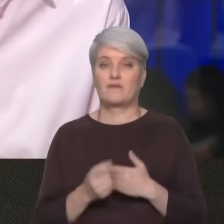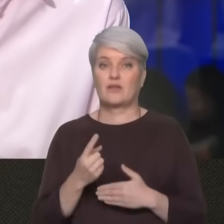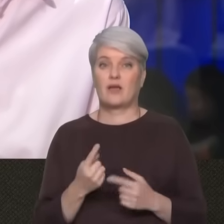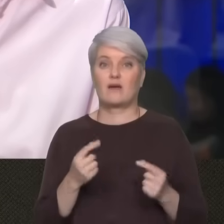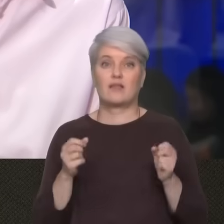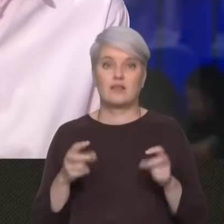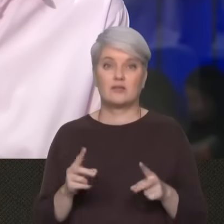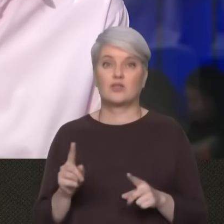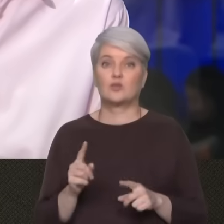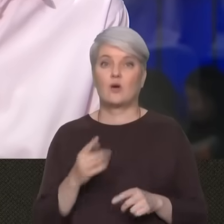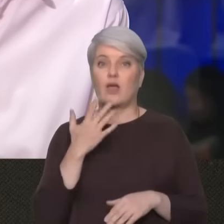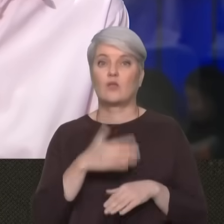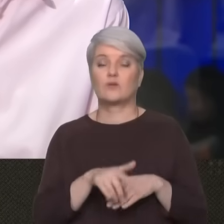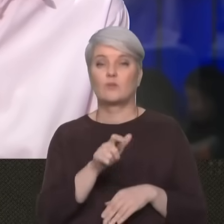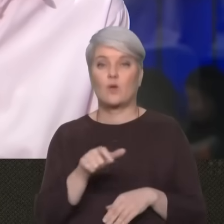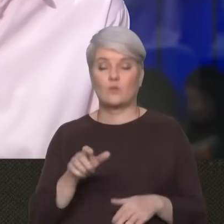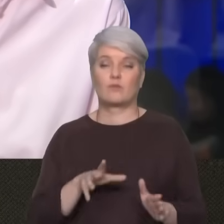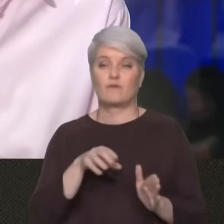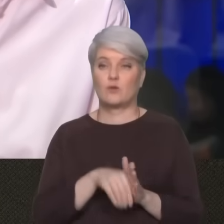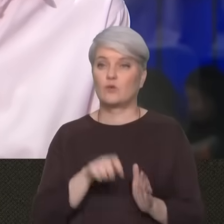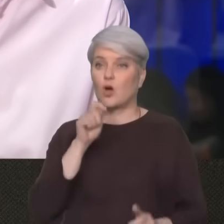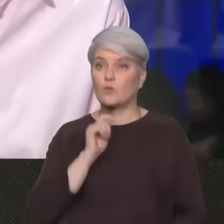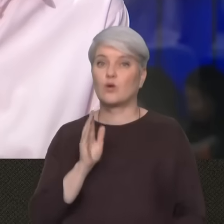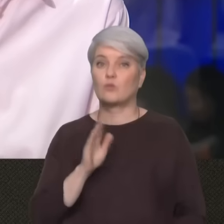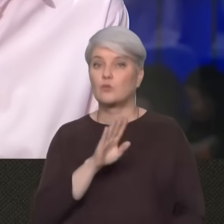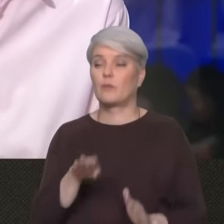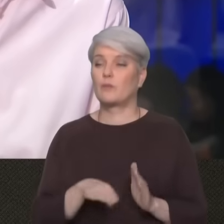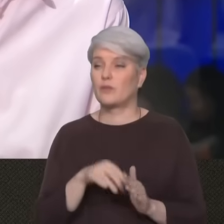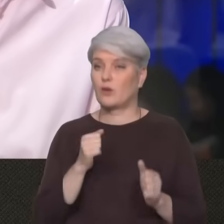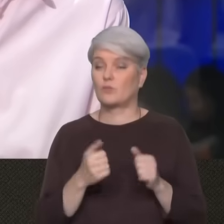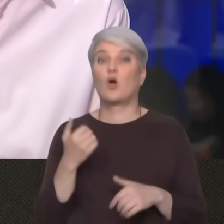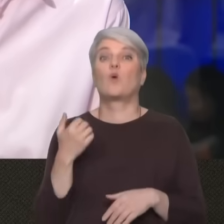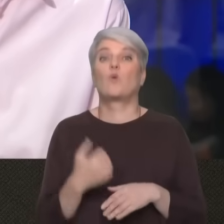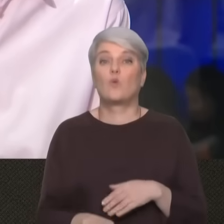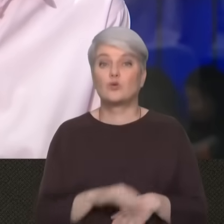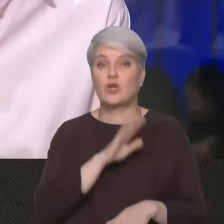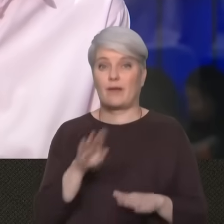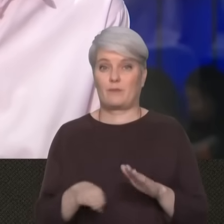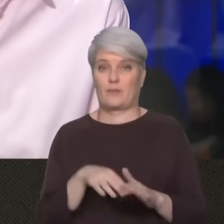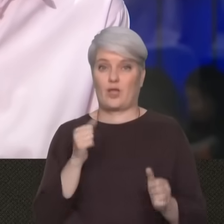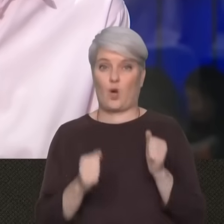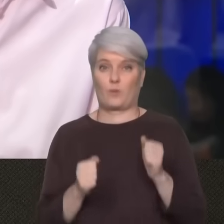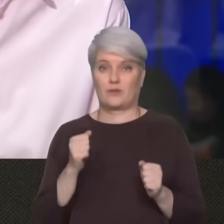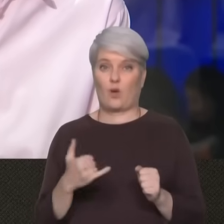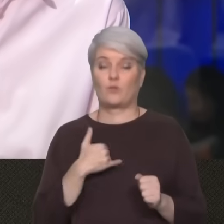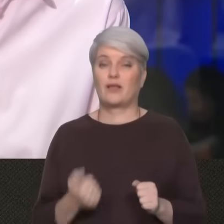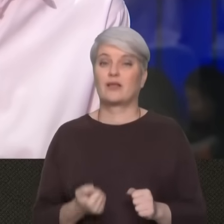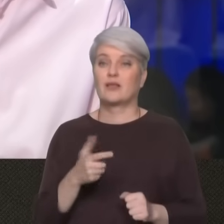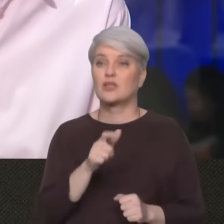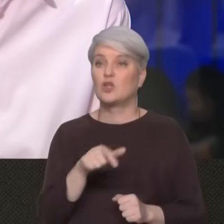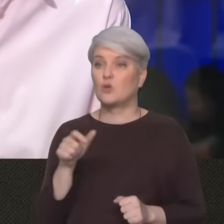величезний ризик, що іноземні громадяни, в тому числі українці, будуть під обстрілами. Вони вже під обстрілами. І у нас кількість людей,